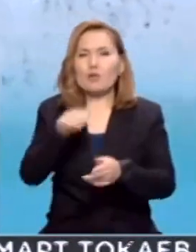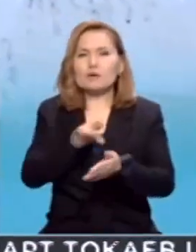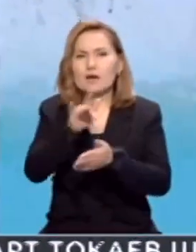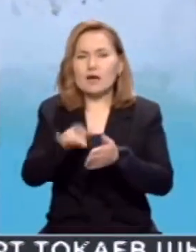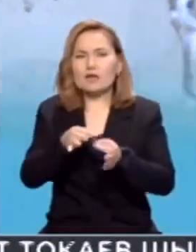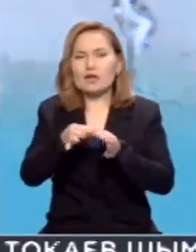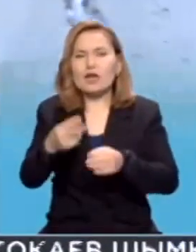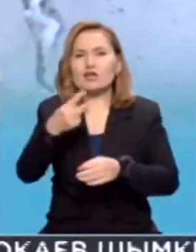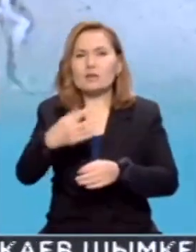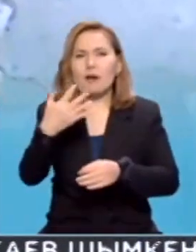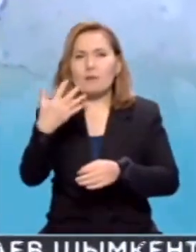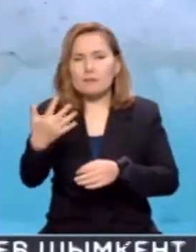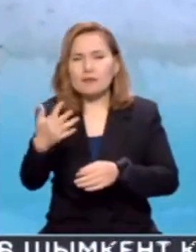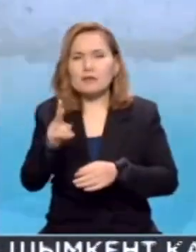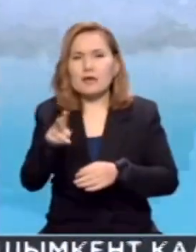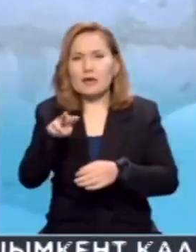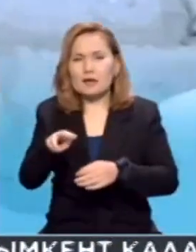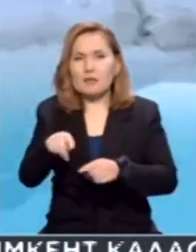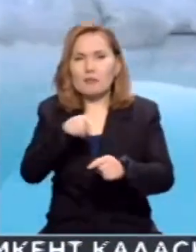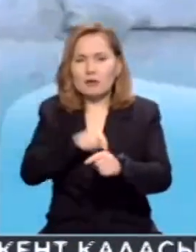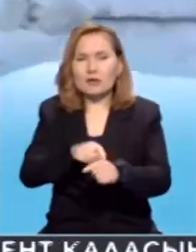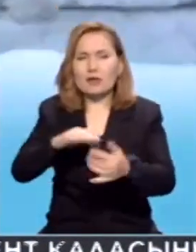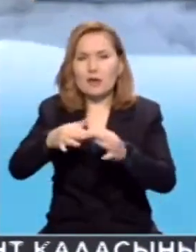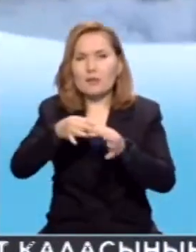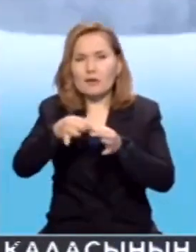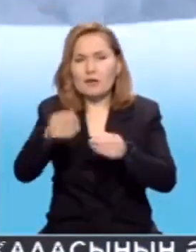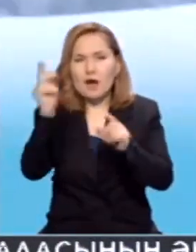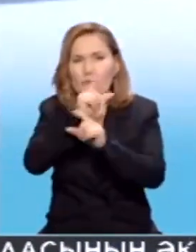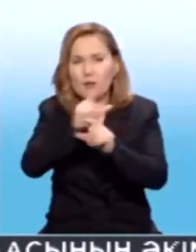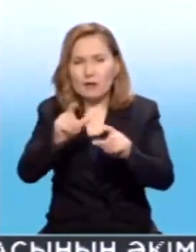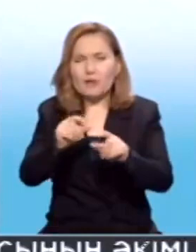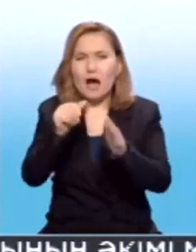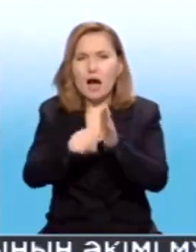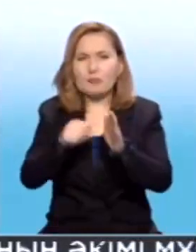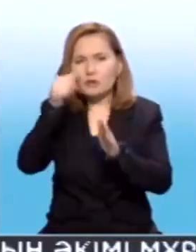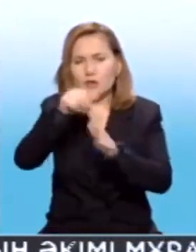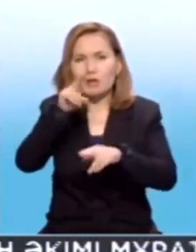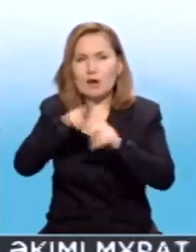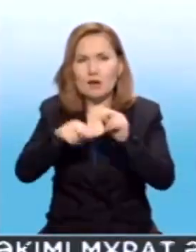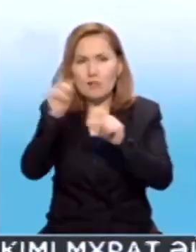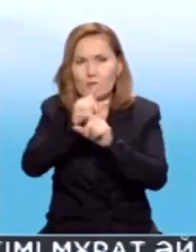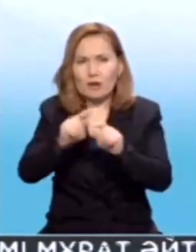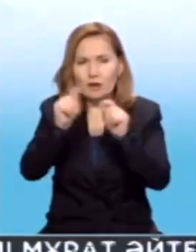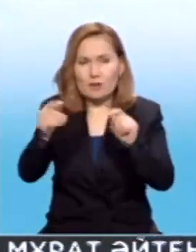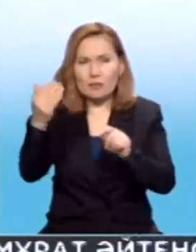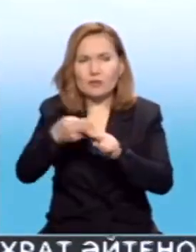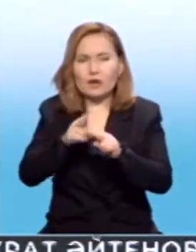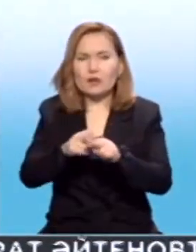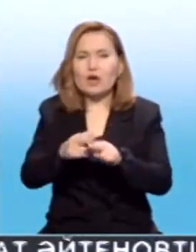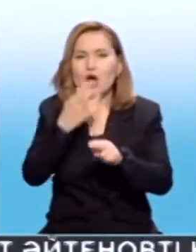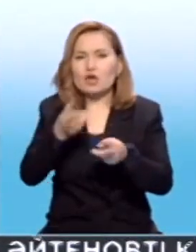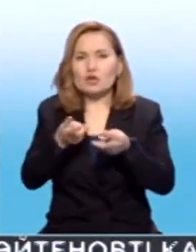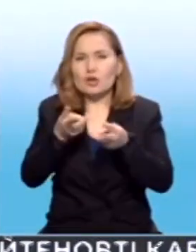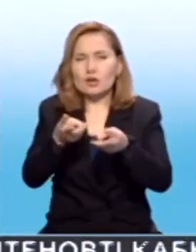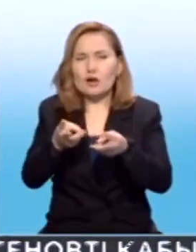шақырым жердегі Еңбек ауылындағы мектеп 1962 жылы бой көтерген. Тұрғындардың айтуынша, мына тұрған жылу қазандығы сол кезде